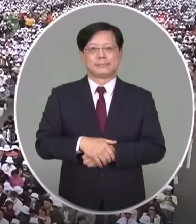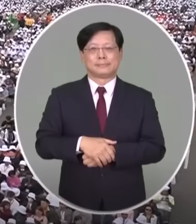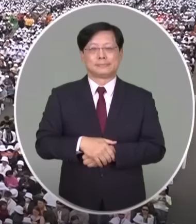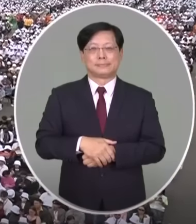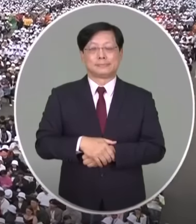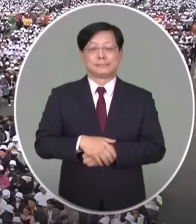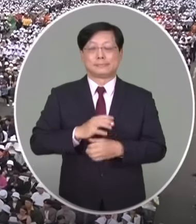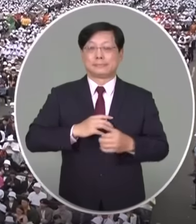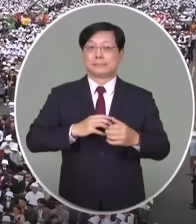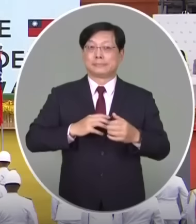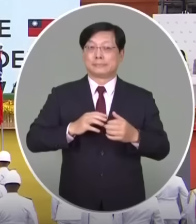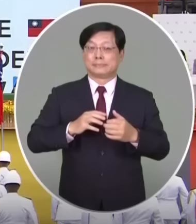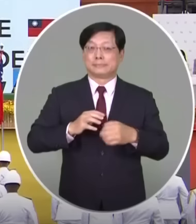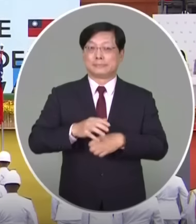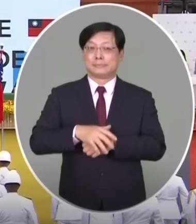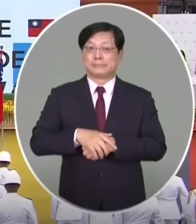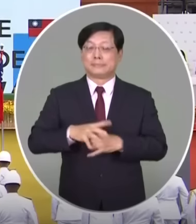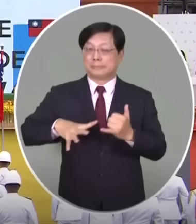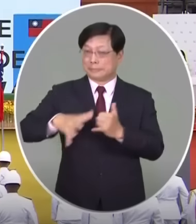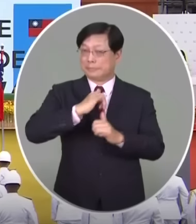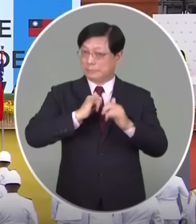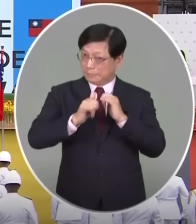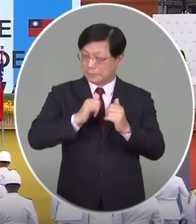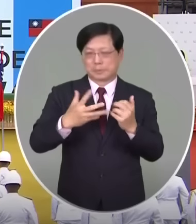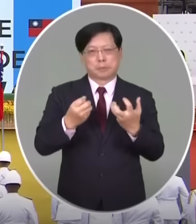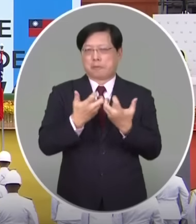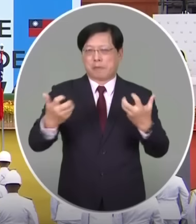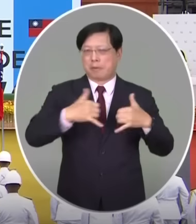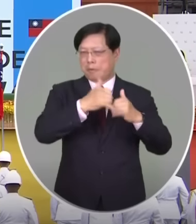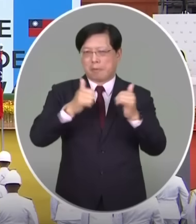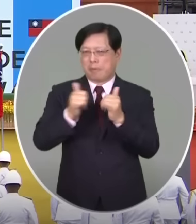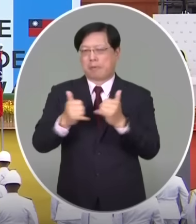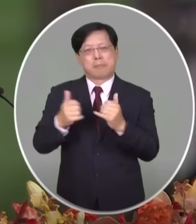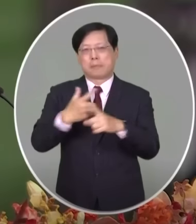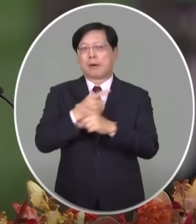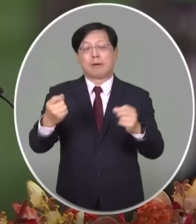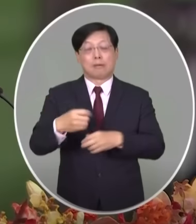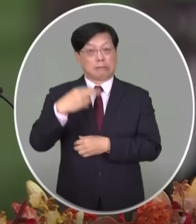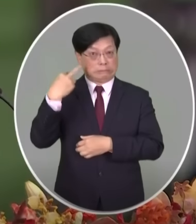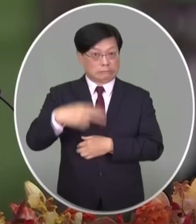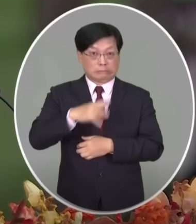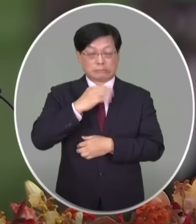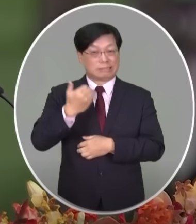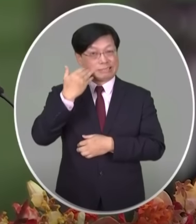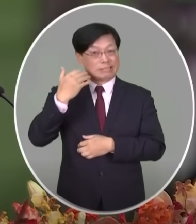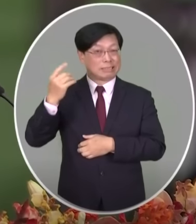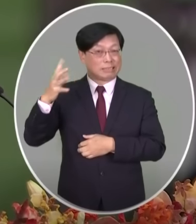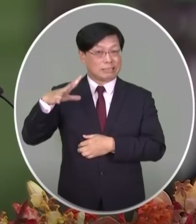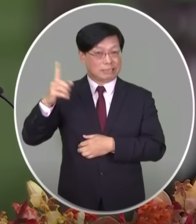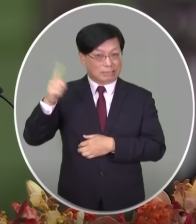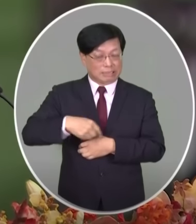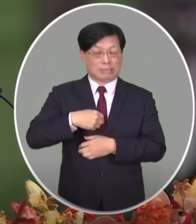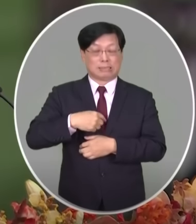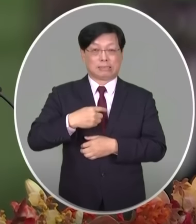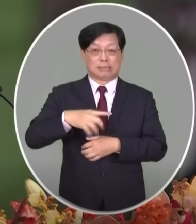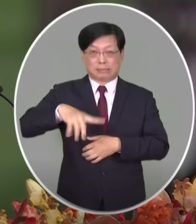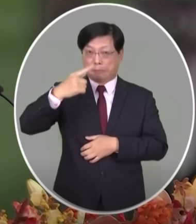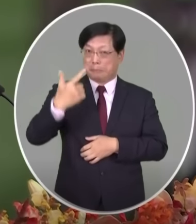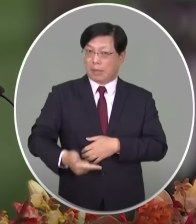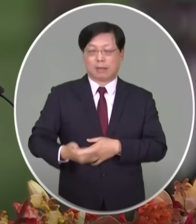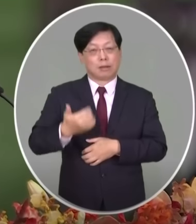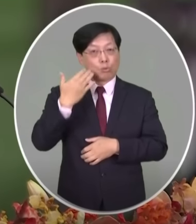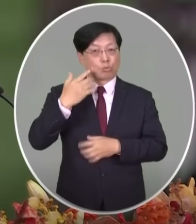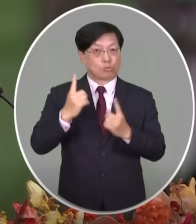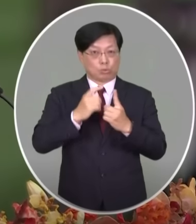全体国人不分族群，也不论先来后到，只要认同台